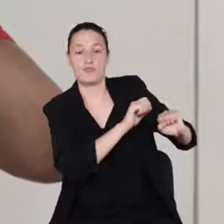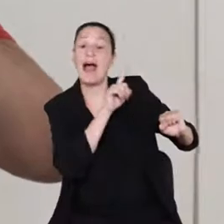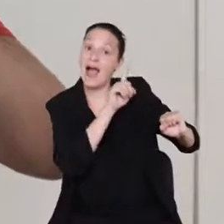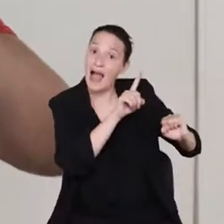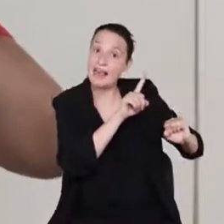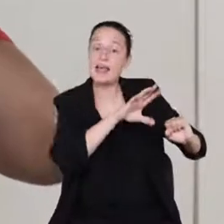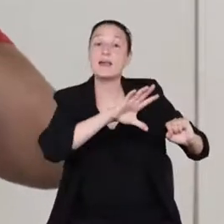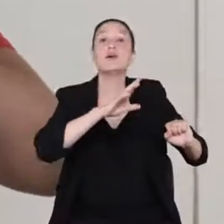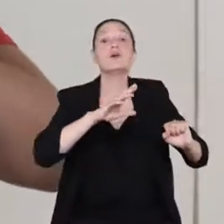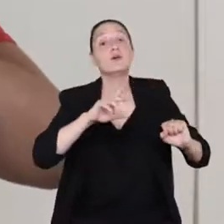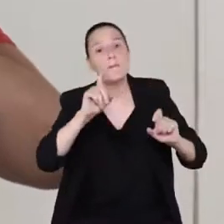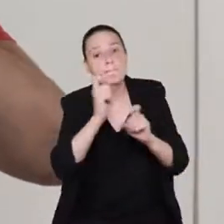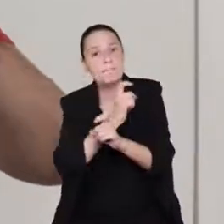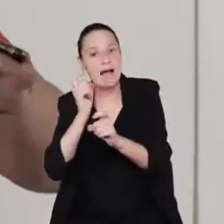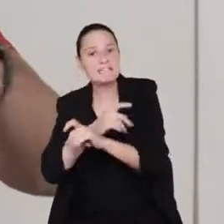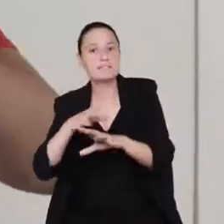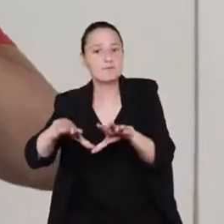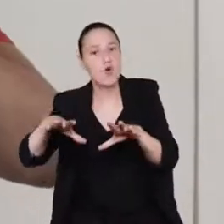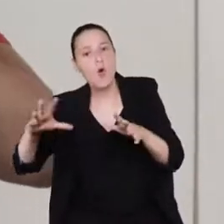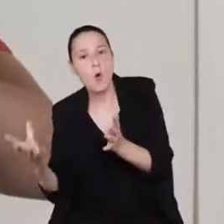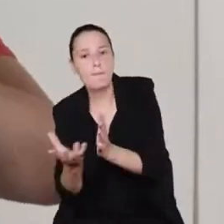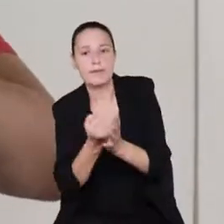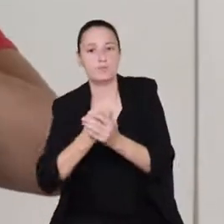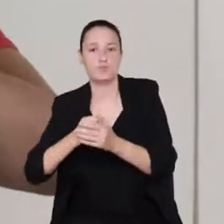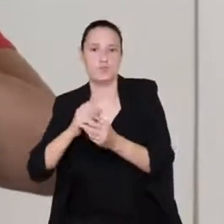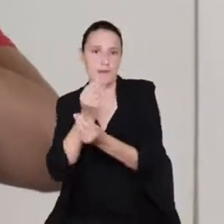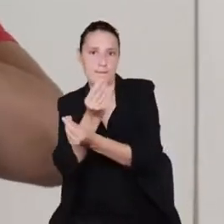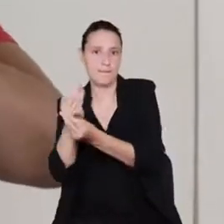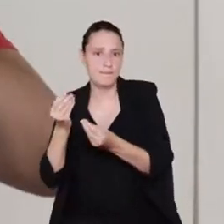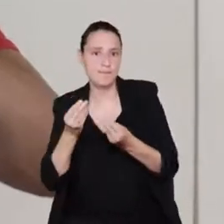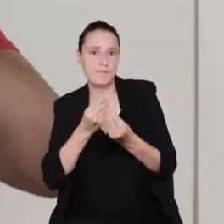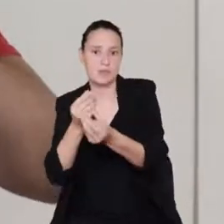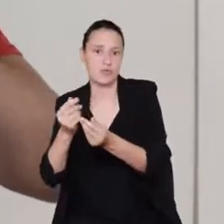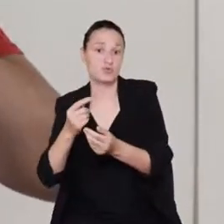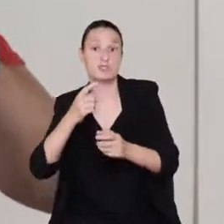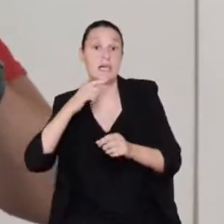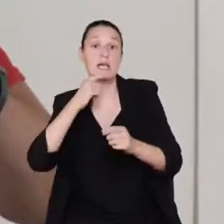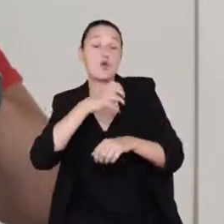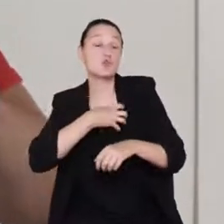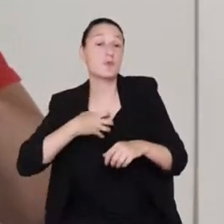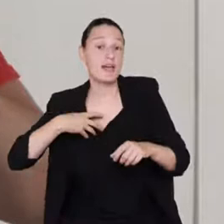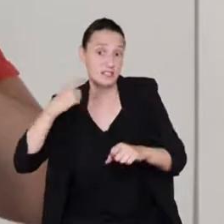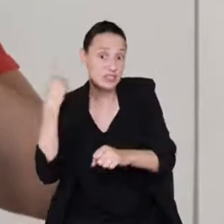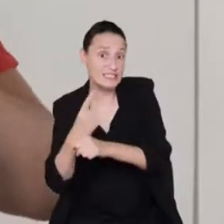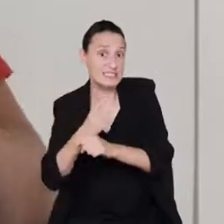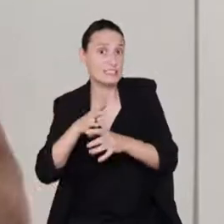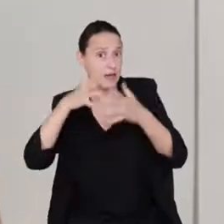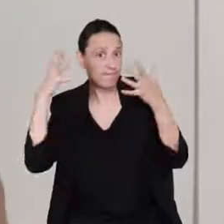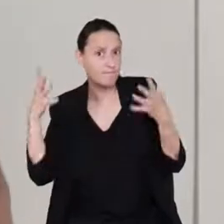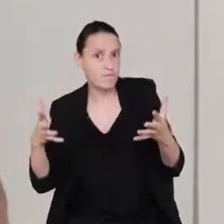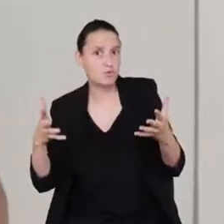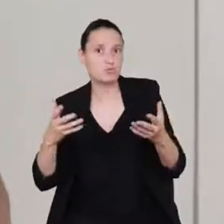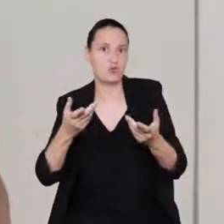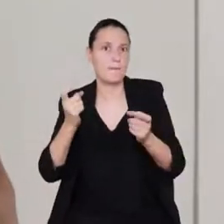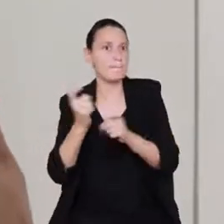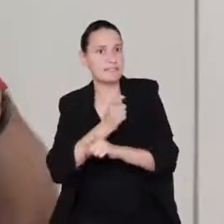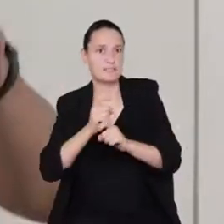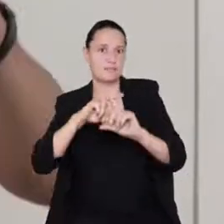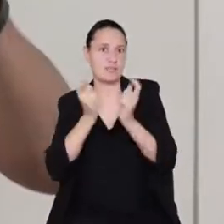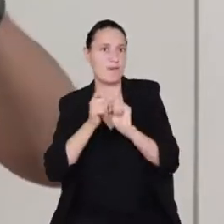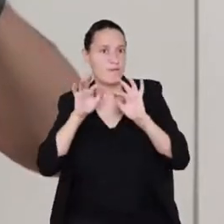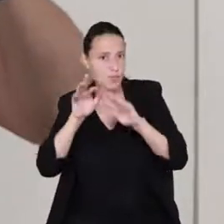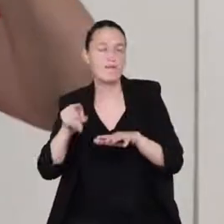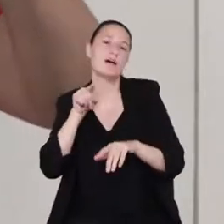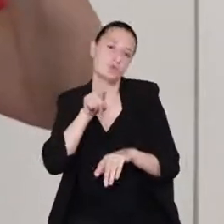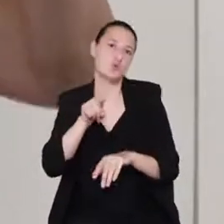znacjonalizować, poddać kontroli społecznej kapitał albo go znacjonalizować i decyzje gospodarcze na poziomie makro. No i